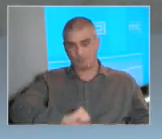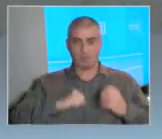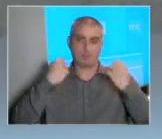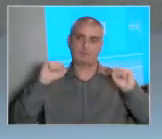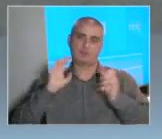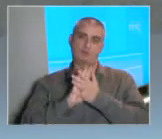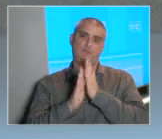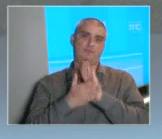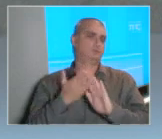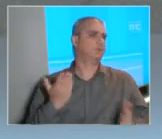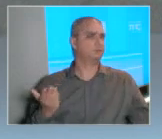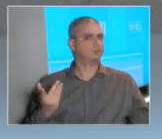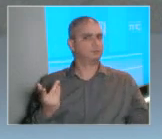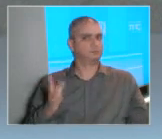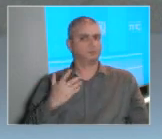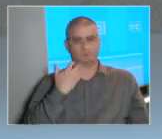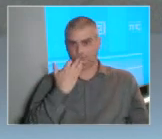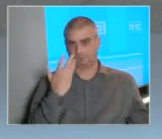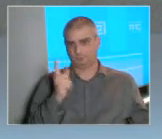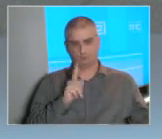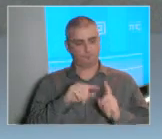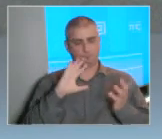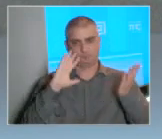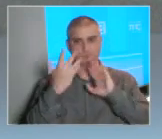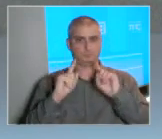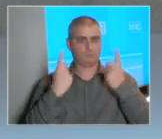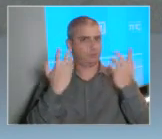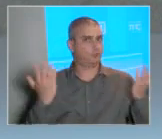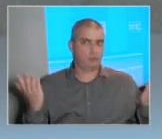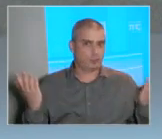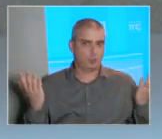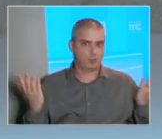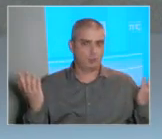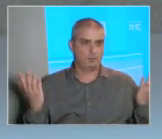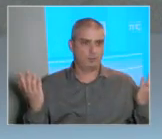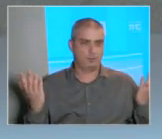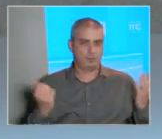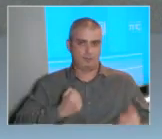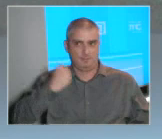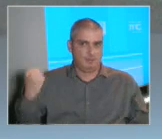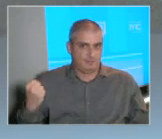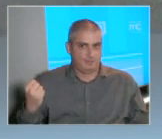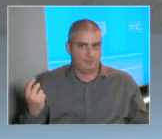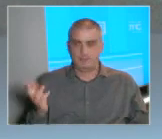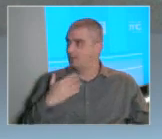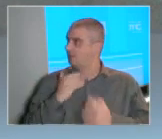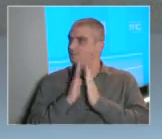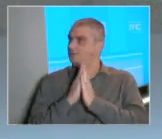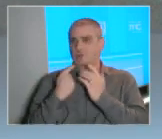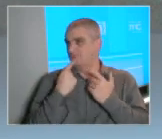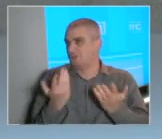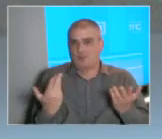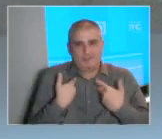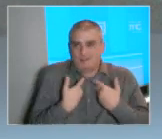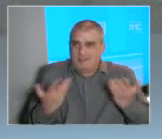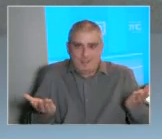ודמוקרטים ושלום. אז זהו, אז מה שהוא מתאר זה תמונת ראי של מה שקורה בעצם כן, אל תבקשים מני בשורות, כי